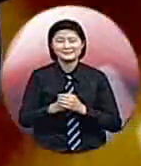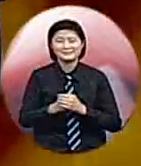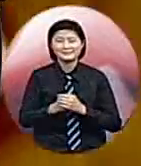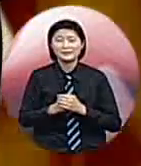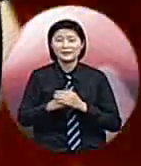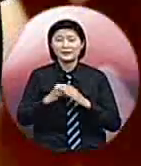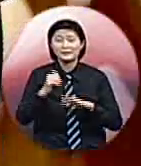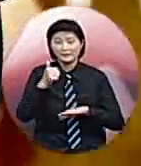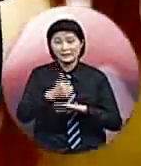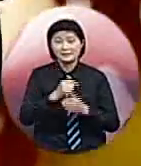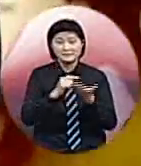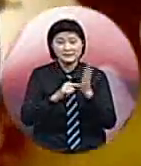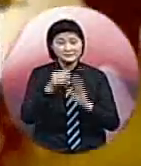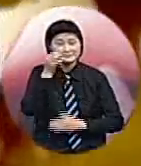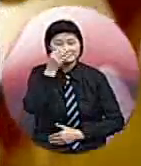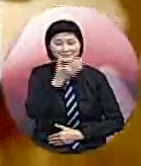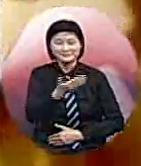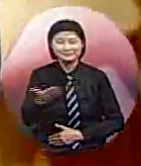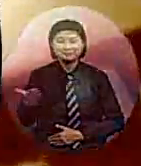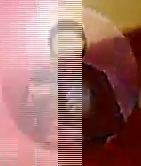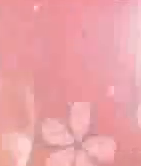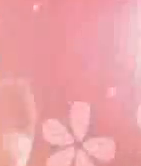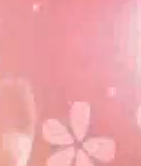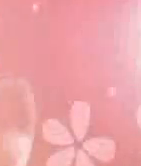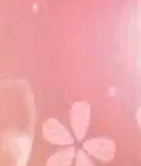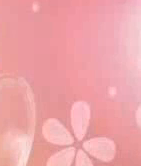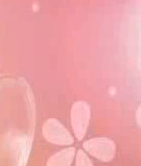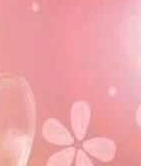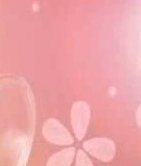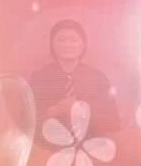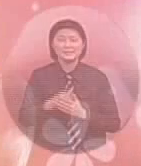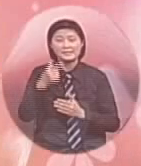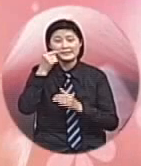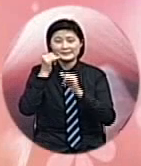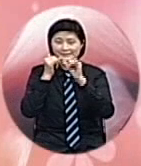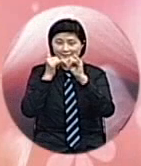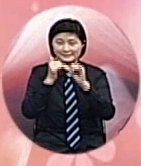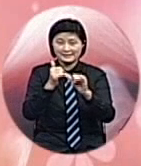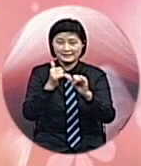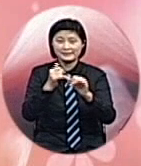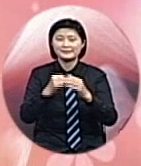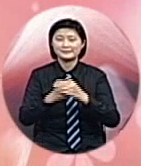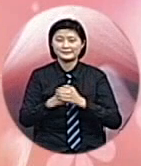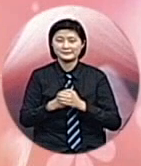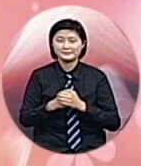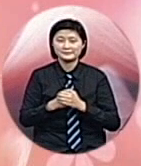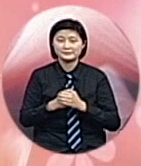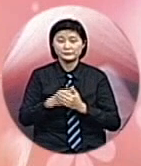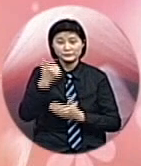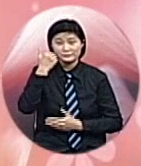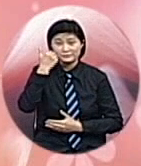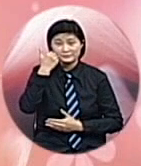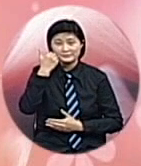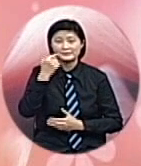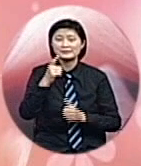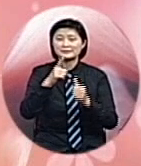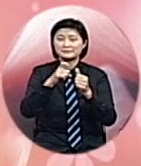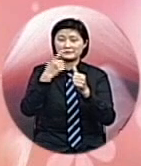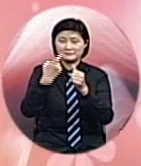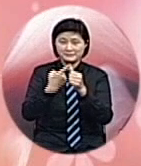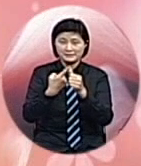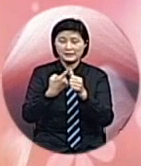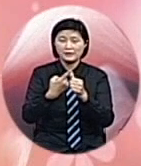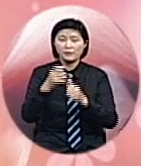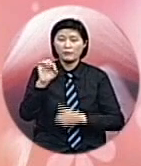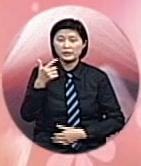자, 오늘의 결과 발표 보여 주세요. 네, 인기상입니다. 자, 어떤 분인가요? 참가번호